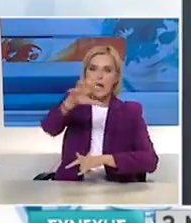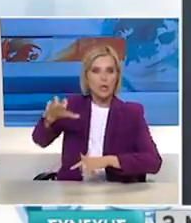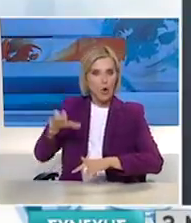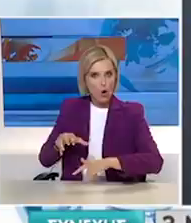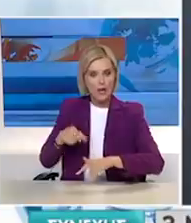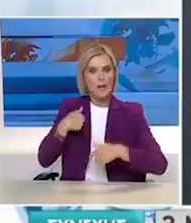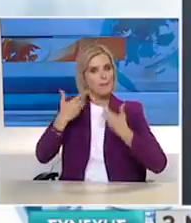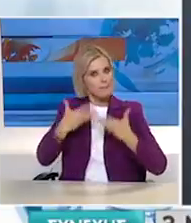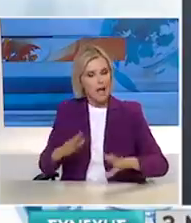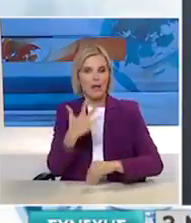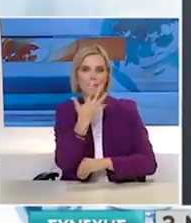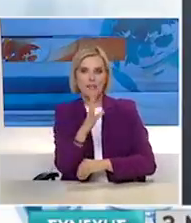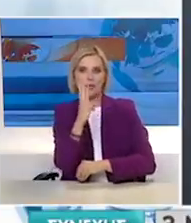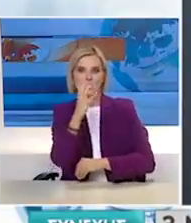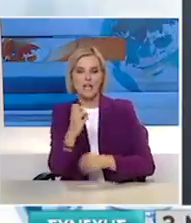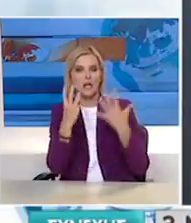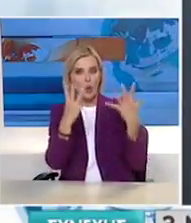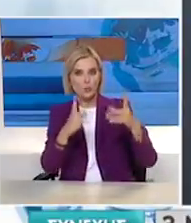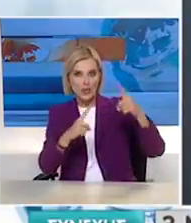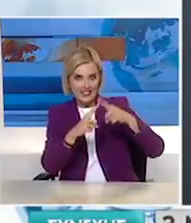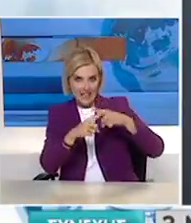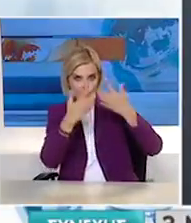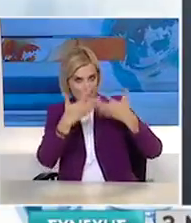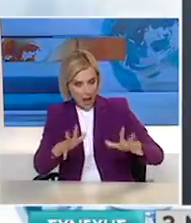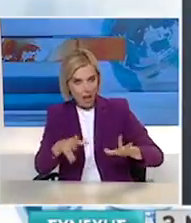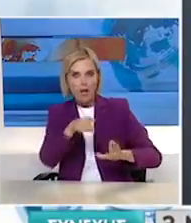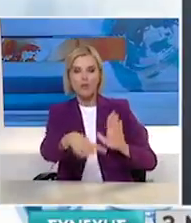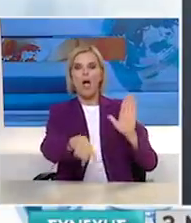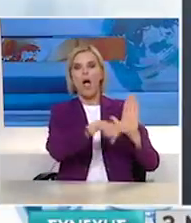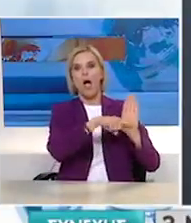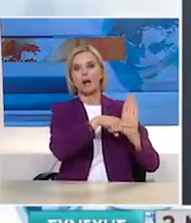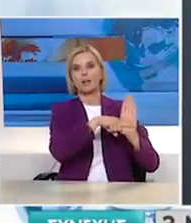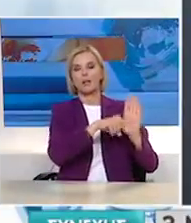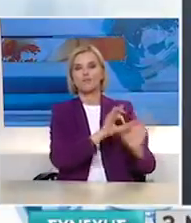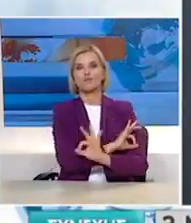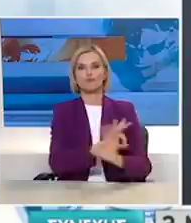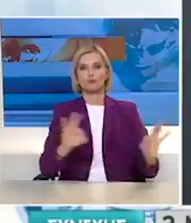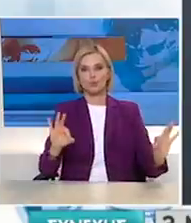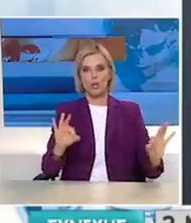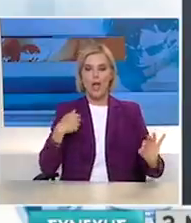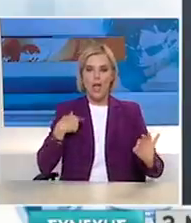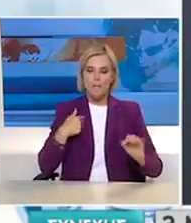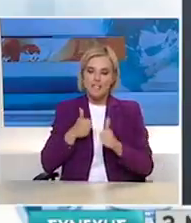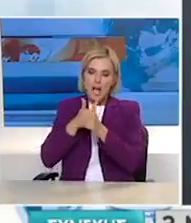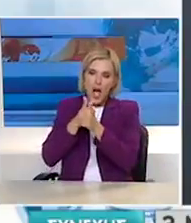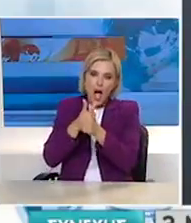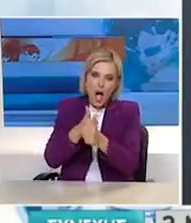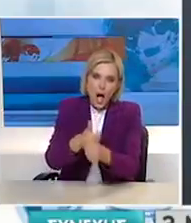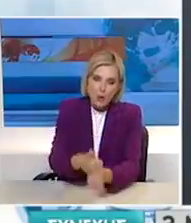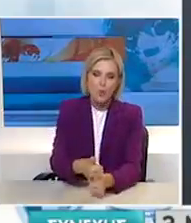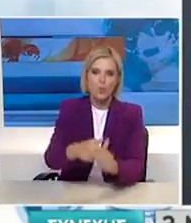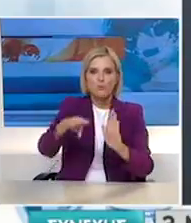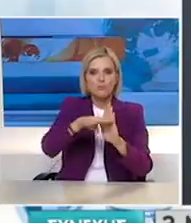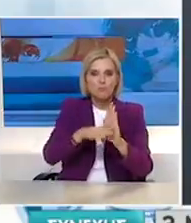548 τεστ ήταν αρνητικά. Η κυβέρνηση δίνει τη μέγιστη προσοχή και φροντίδα στη θέσπιση υγειονομικών πρωτοκόλων για τη λειτουργία των